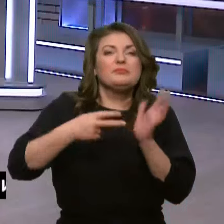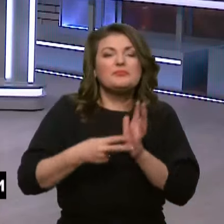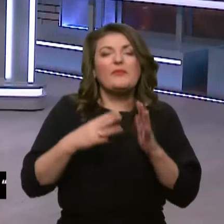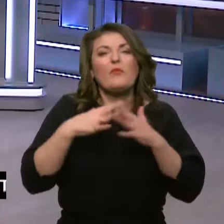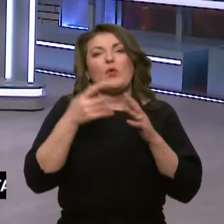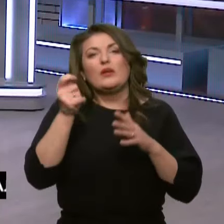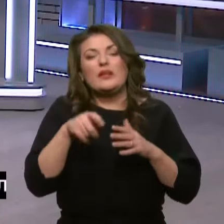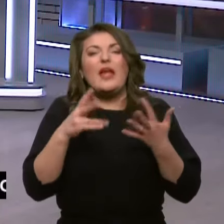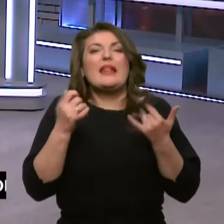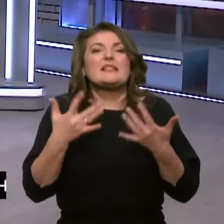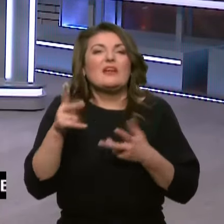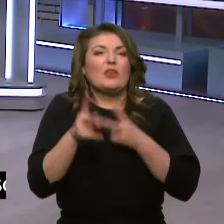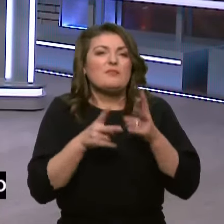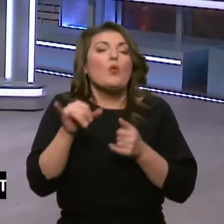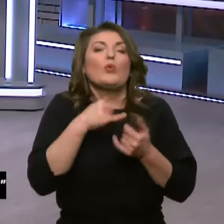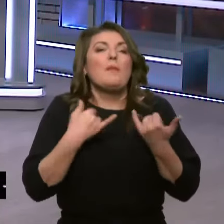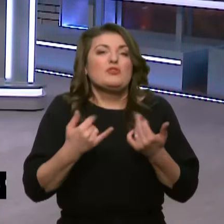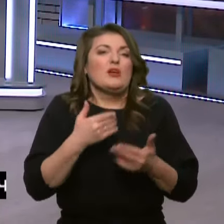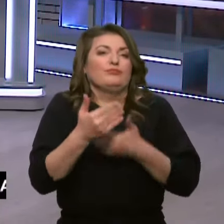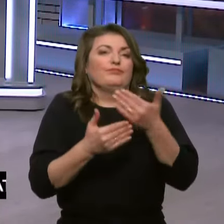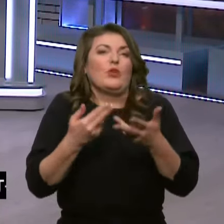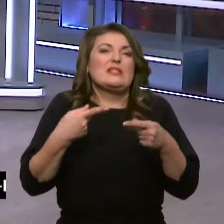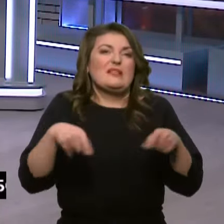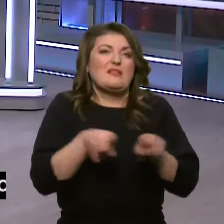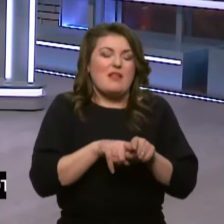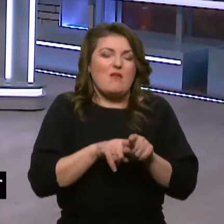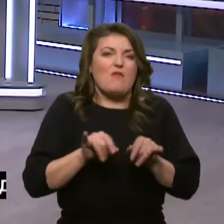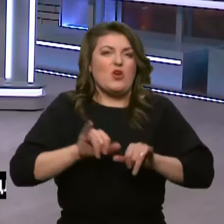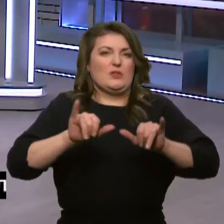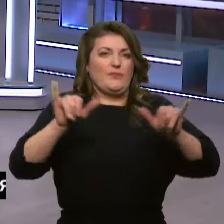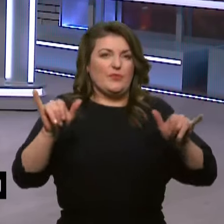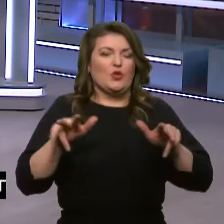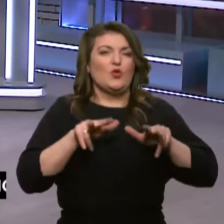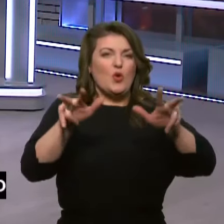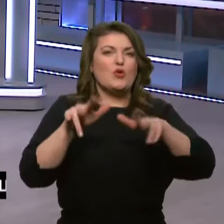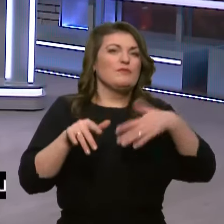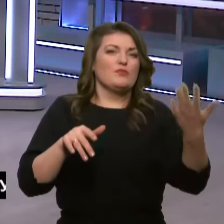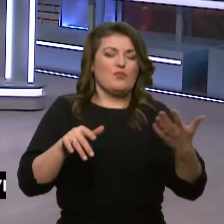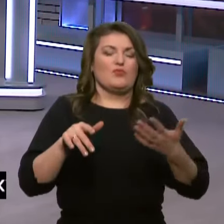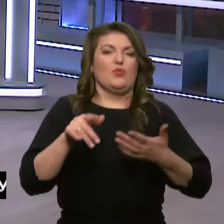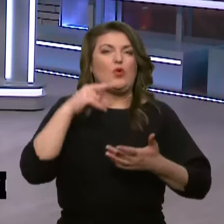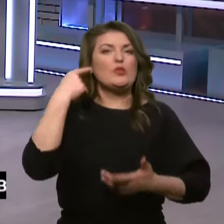вона змінюється, на вашу думку? Куди ми зараз дійдемо з такою геометричною прогресією дронів з боку Росії?